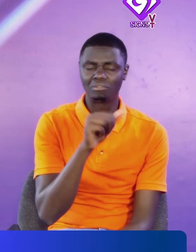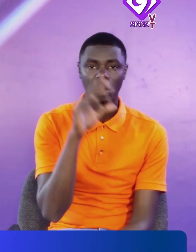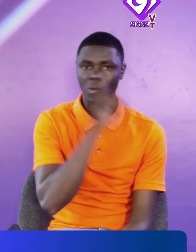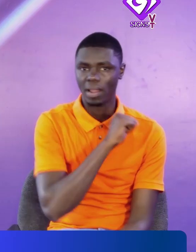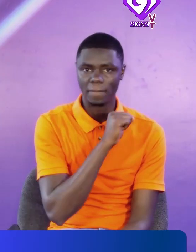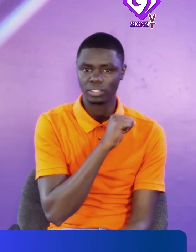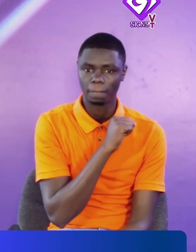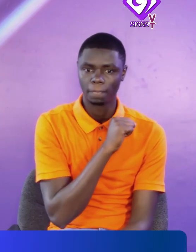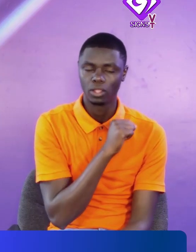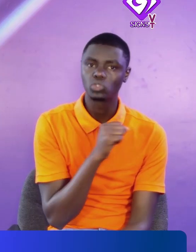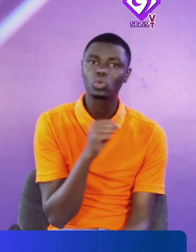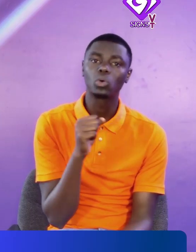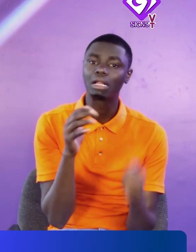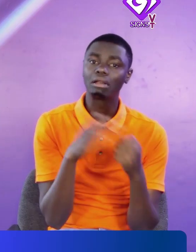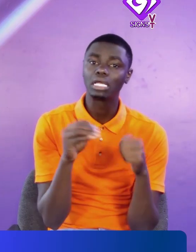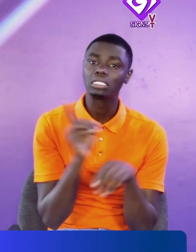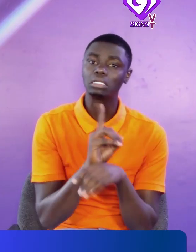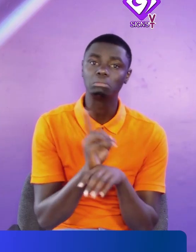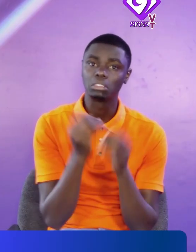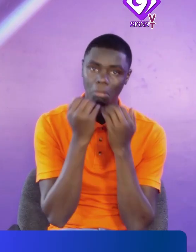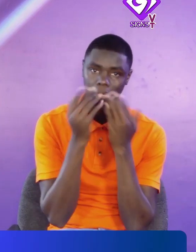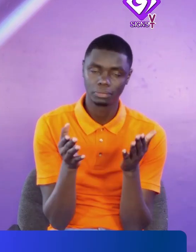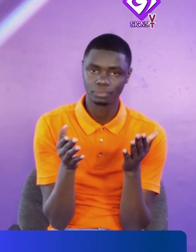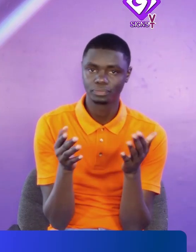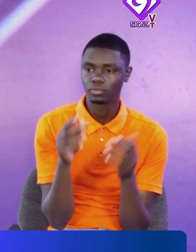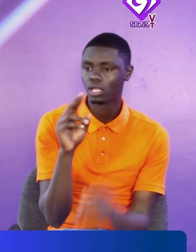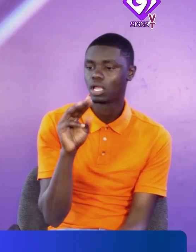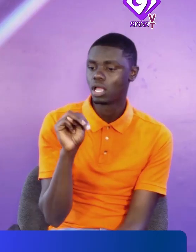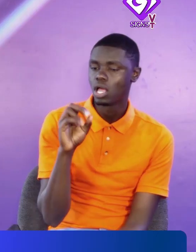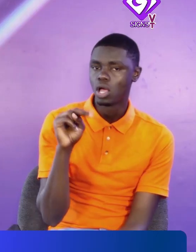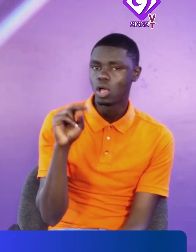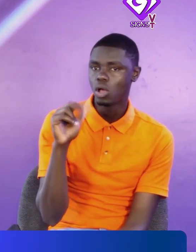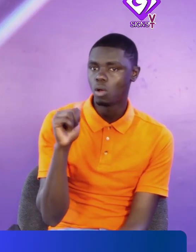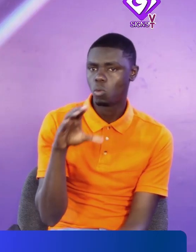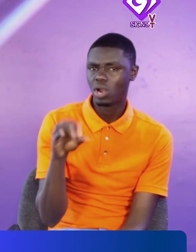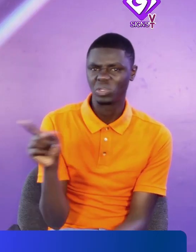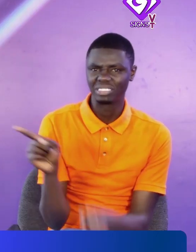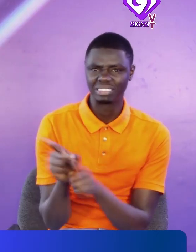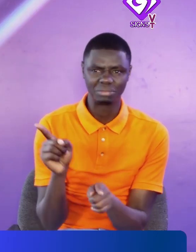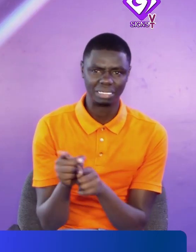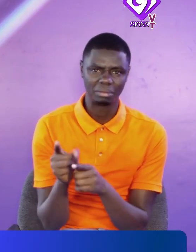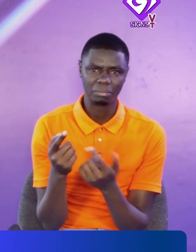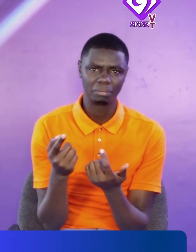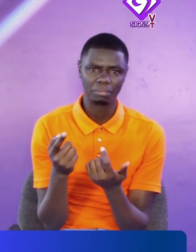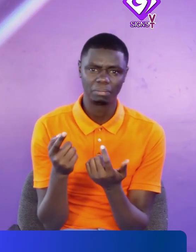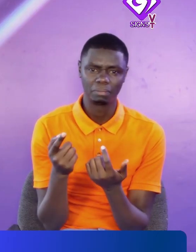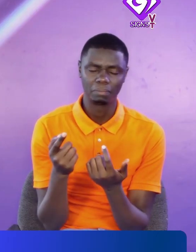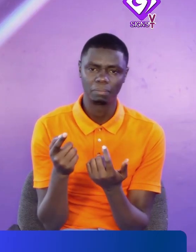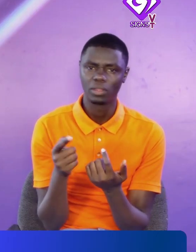90 minutes. Apart from that, Monaco pia walikuwa dedere, walikuwa yani wakipata